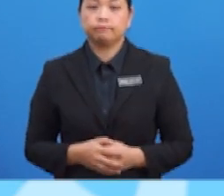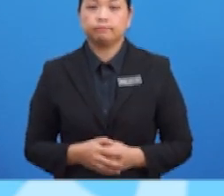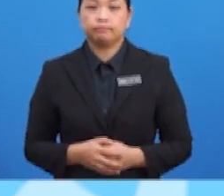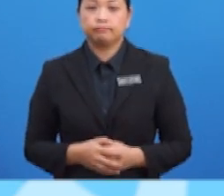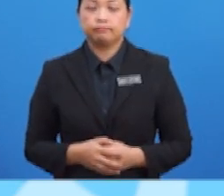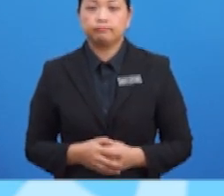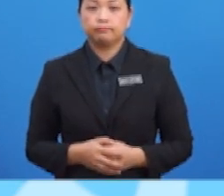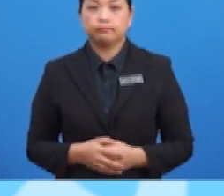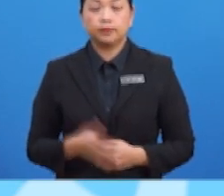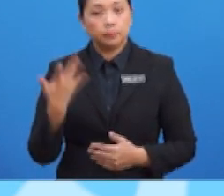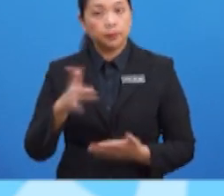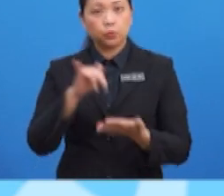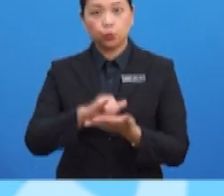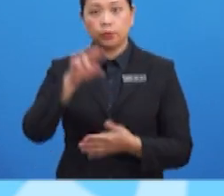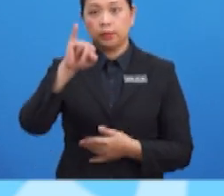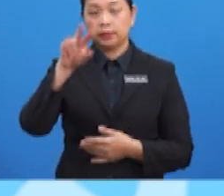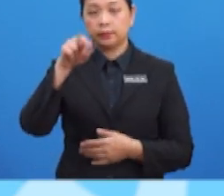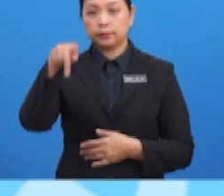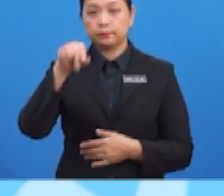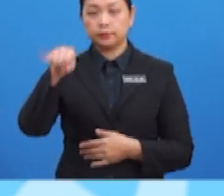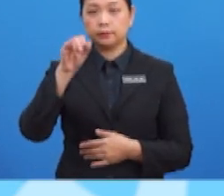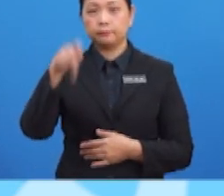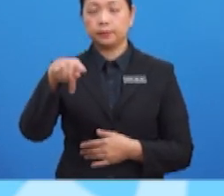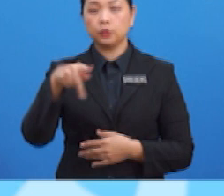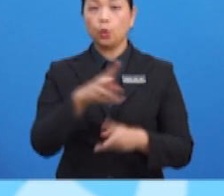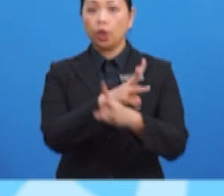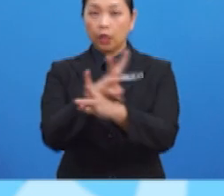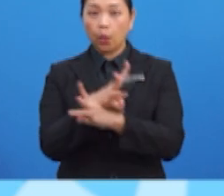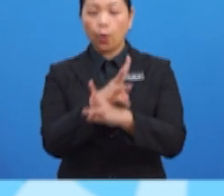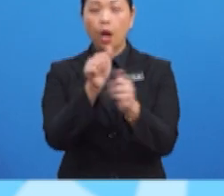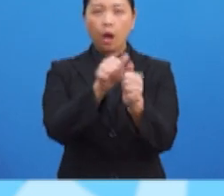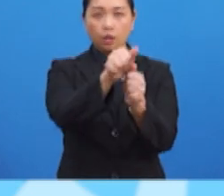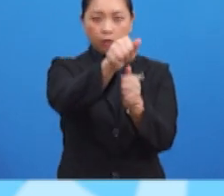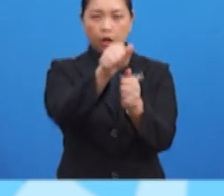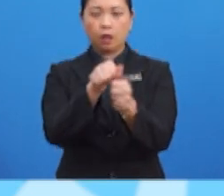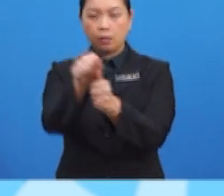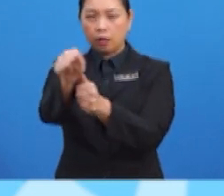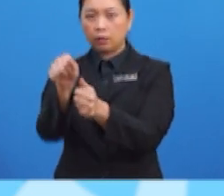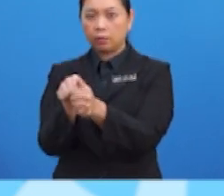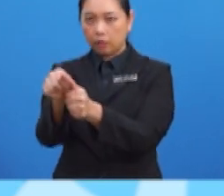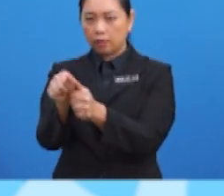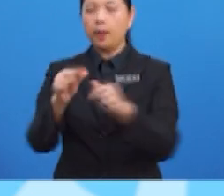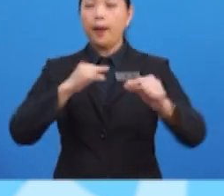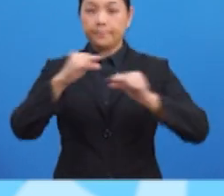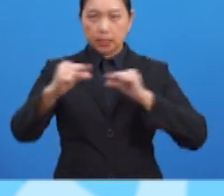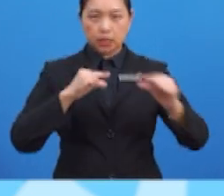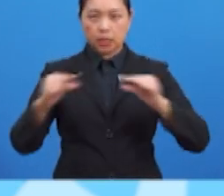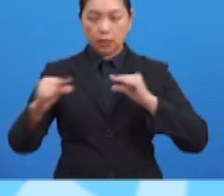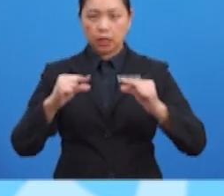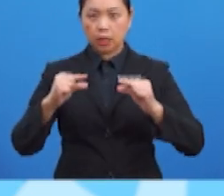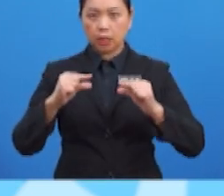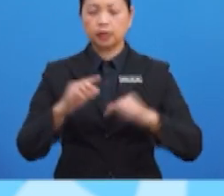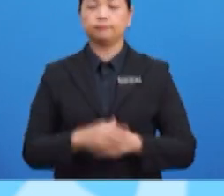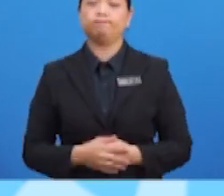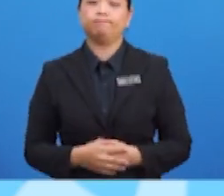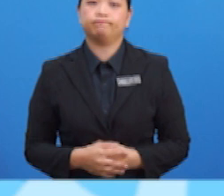Injap kawalan arah pula berfungsi untuk mengawal arah pergerakan silinder atau